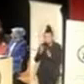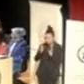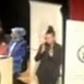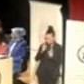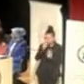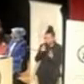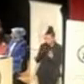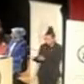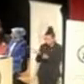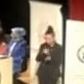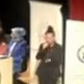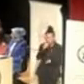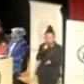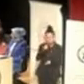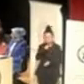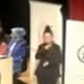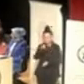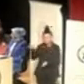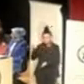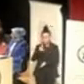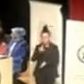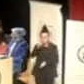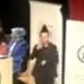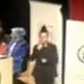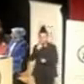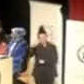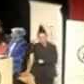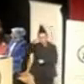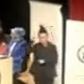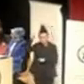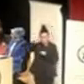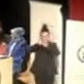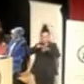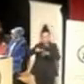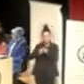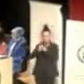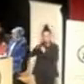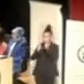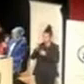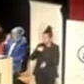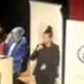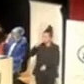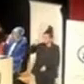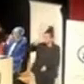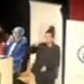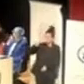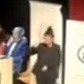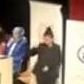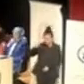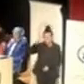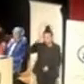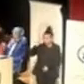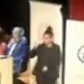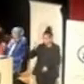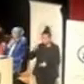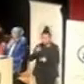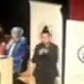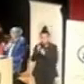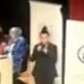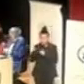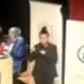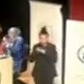1870'li yıllardan bu yana Amerika'da bir eğitim sistemi olarak kullanıldığını fark ettik. Ve bu Amerika'daki uygulanan